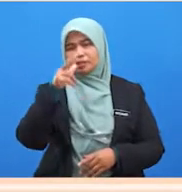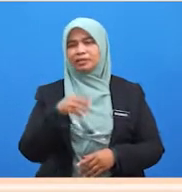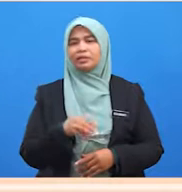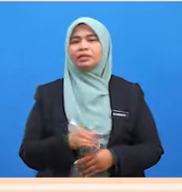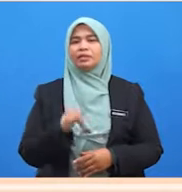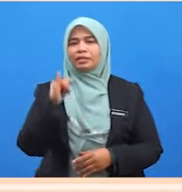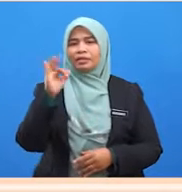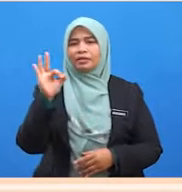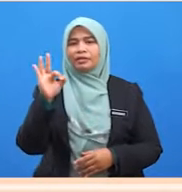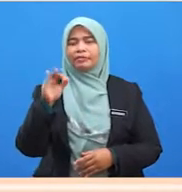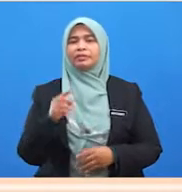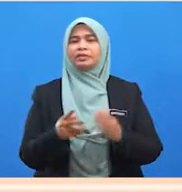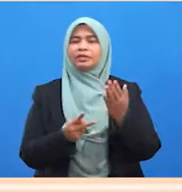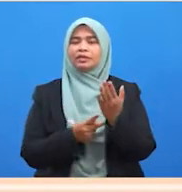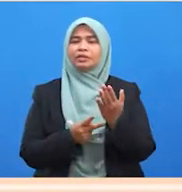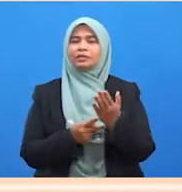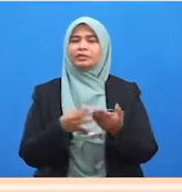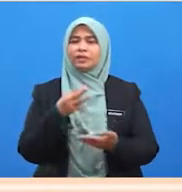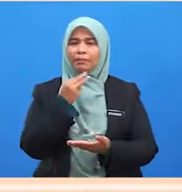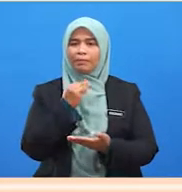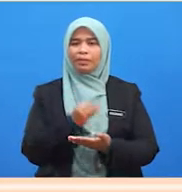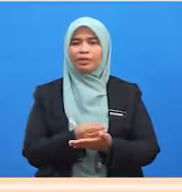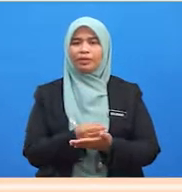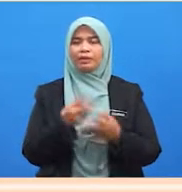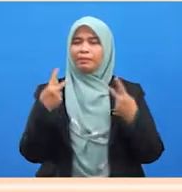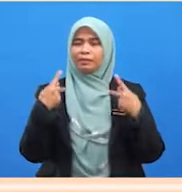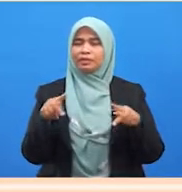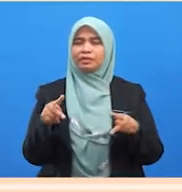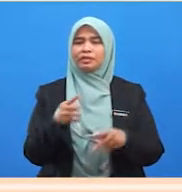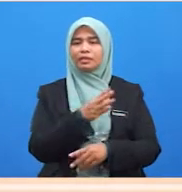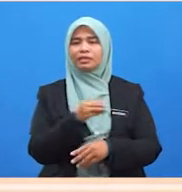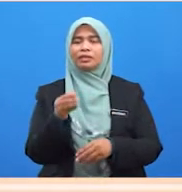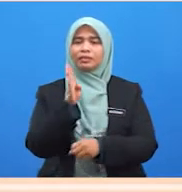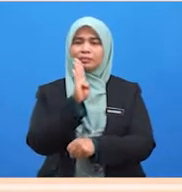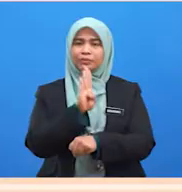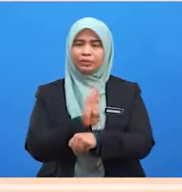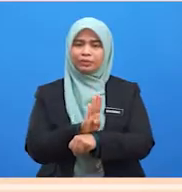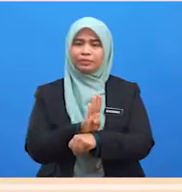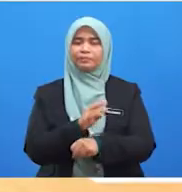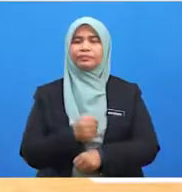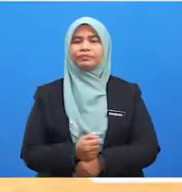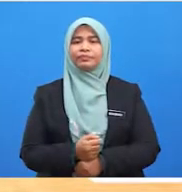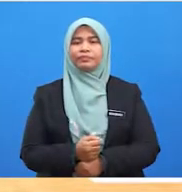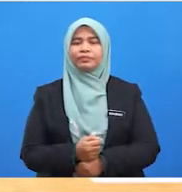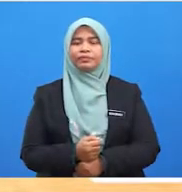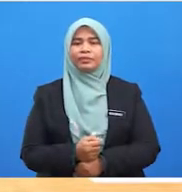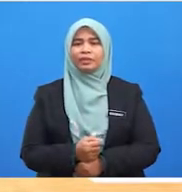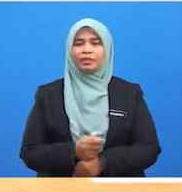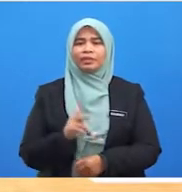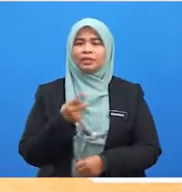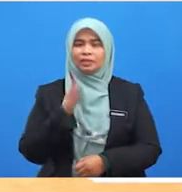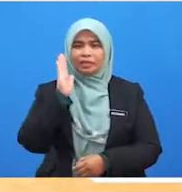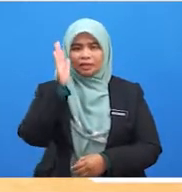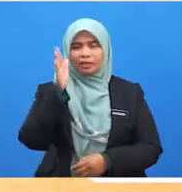infrastruktur, teknologi, modal, pasaran serta buruh. Kita